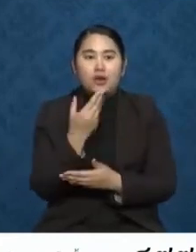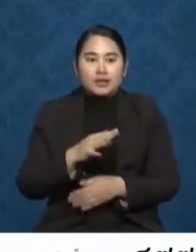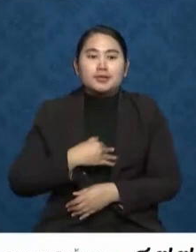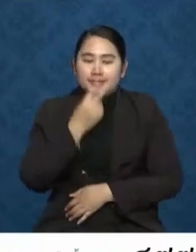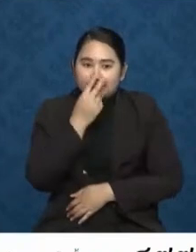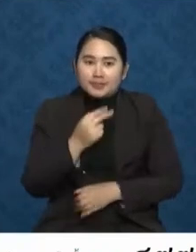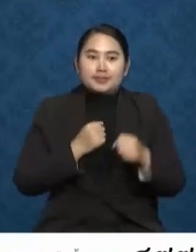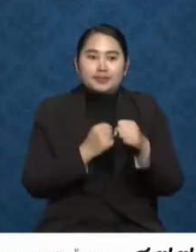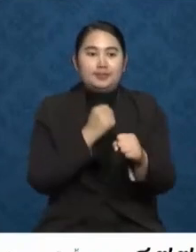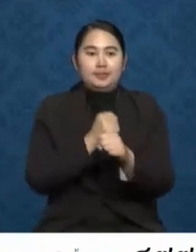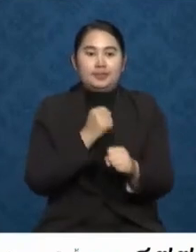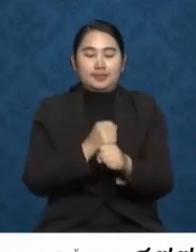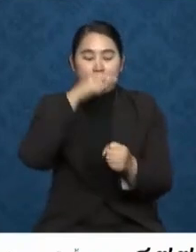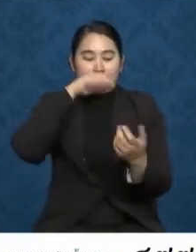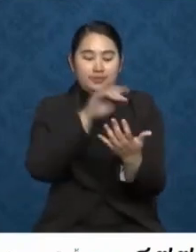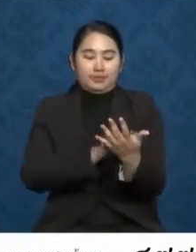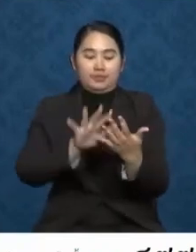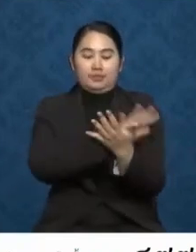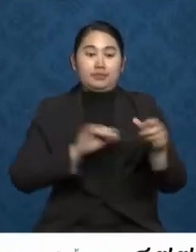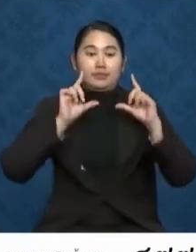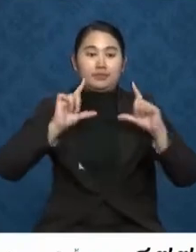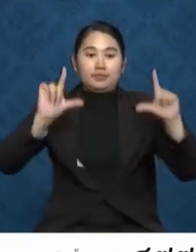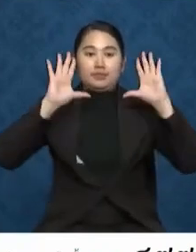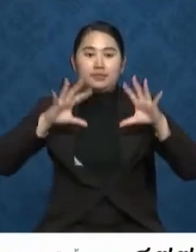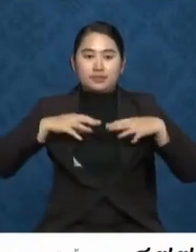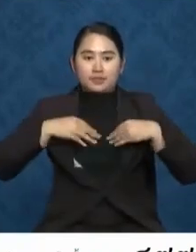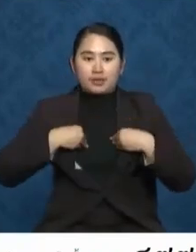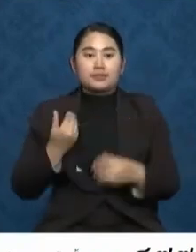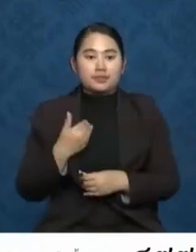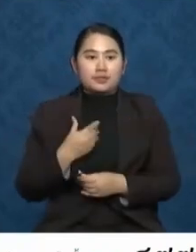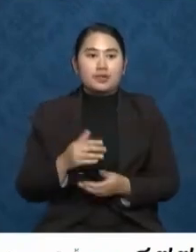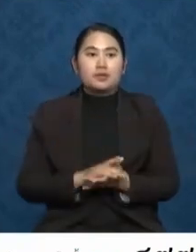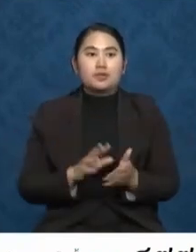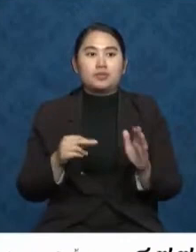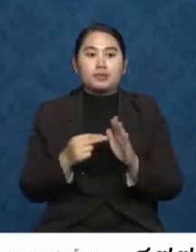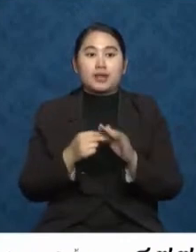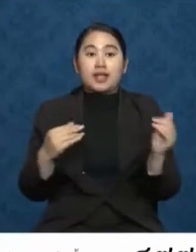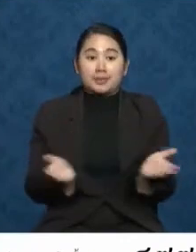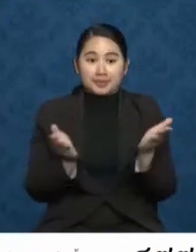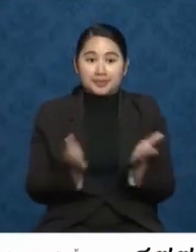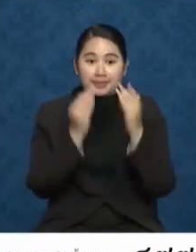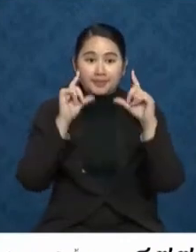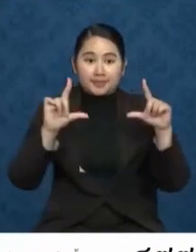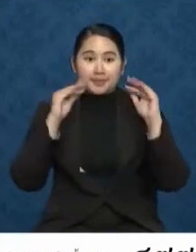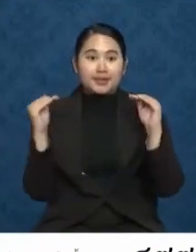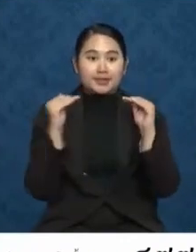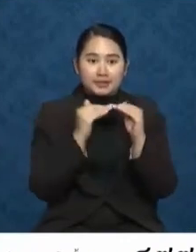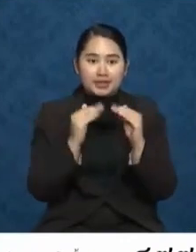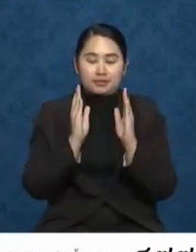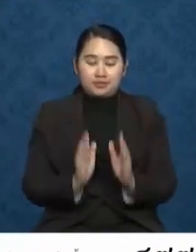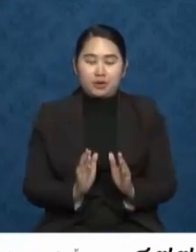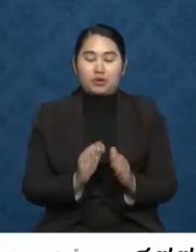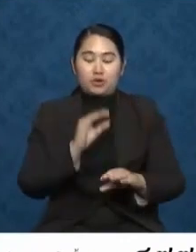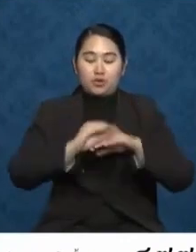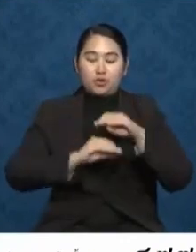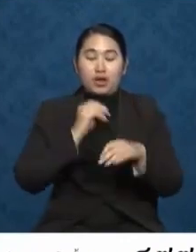นะครับในการผลักดันให้ไทยเป็นที่ยอมรับในประชาคมโลกผ่านสิ่งที่ผมเรียกว่า soft approach คือเรื่องเกี่ยวกับสิทธิมนุษยชนผ่านโ